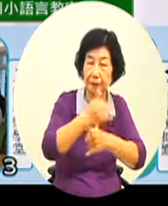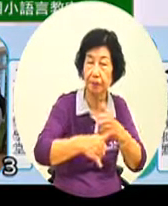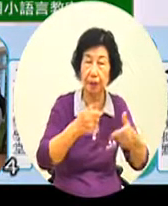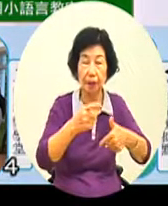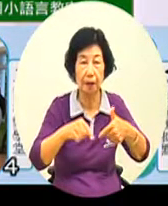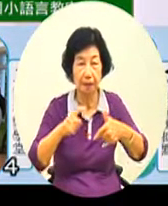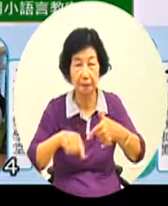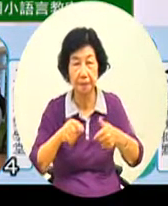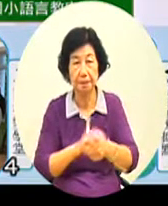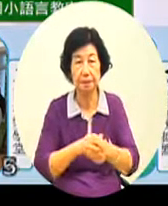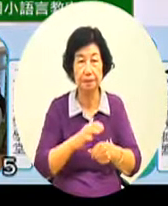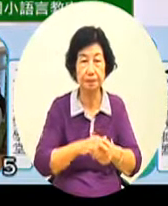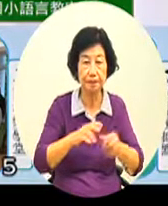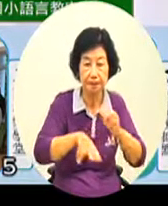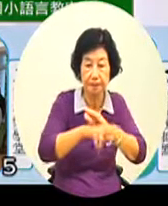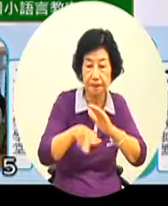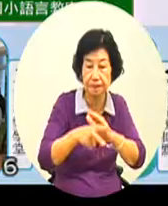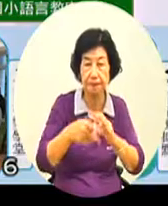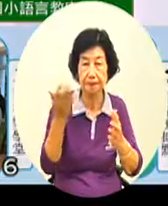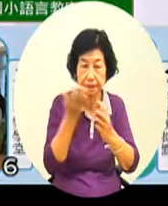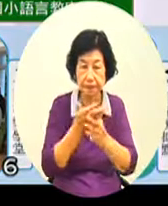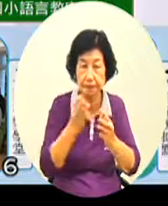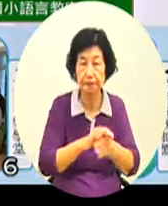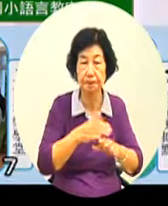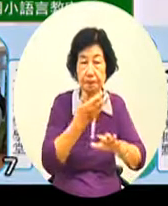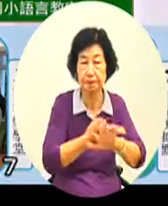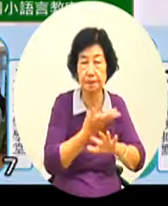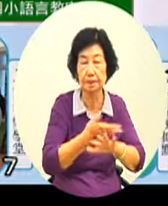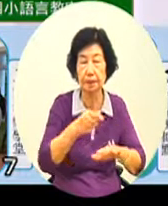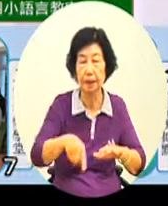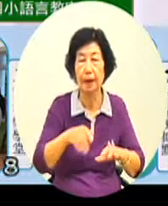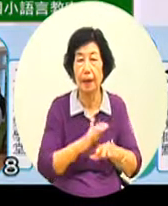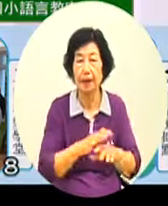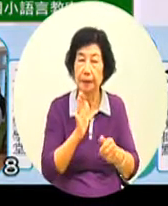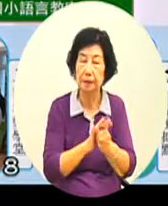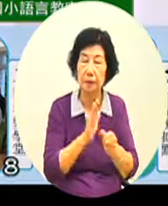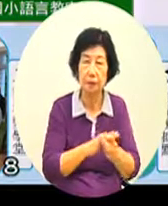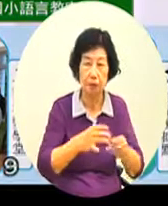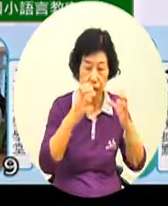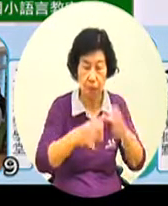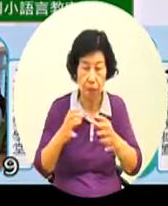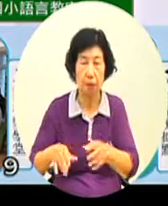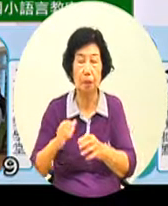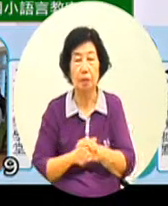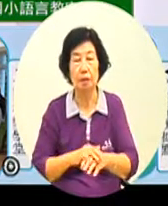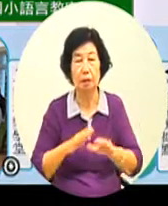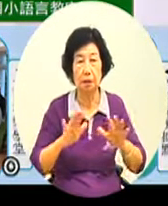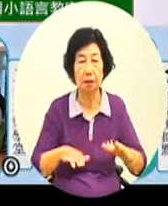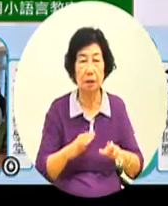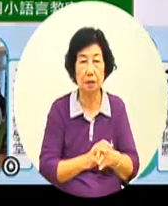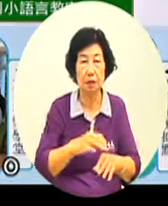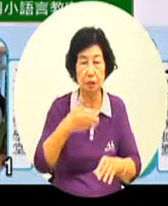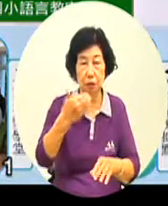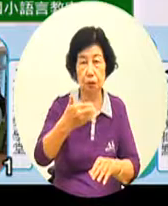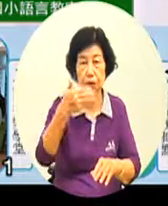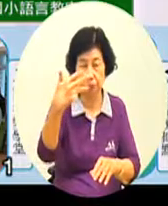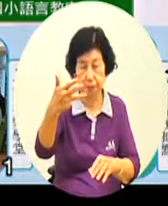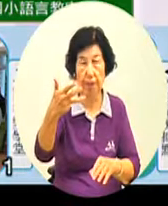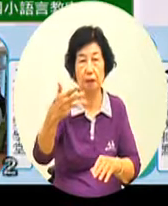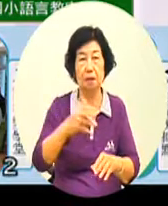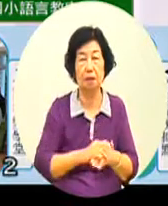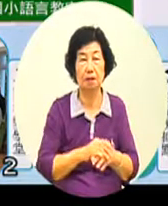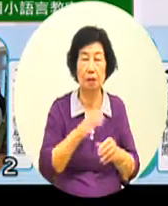所谓闲置空间来作为我们社福在地的据点。目前我们活化空间已经有98个地点作为我们社福的